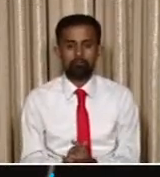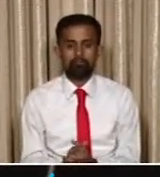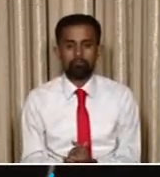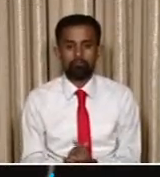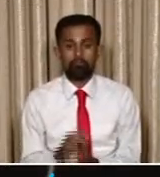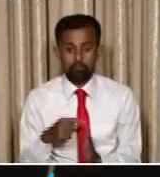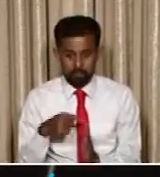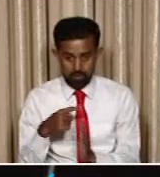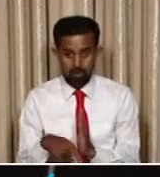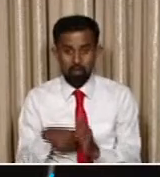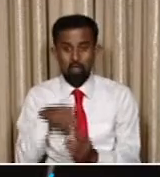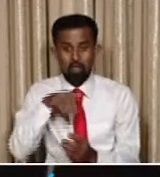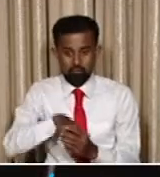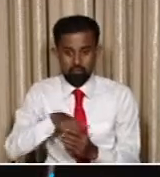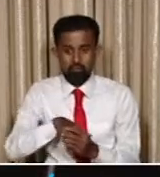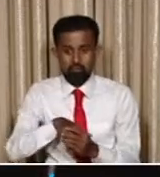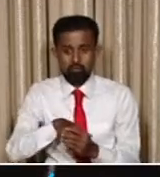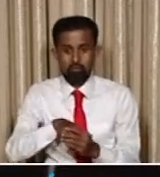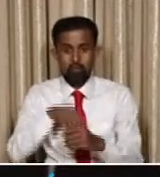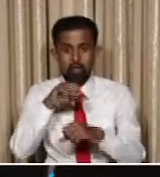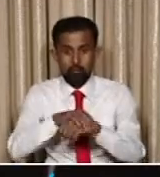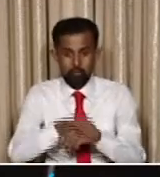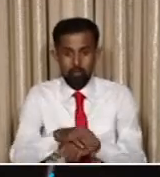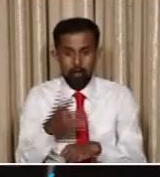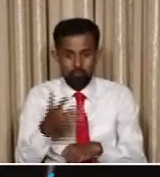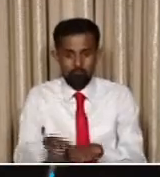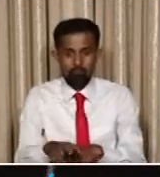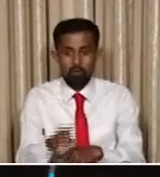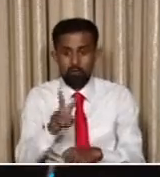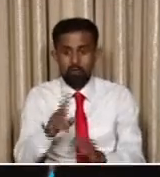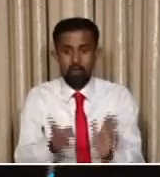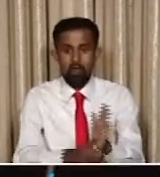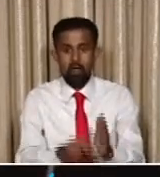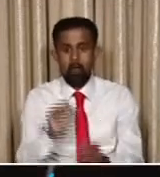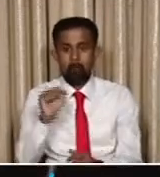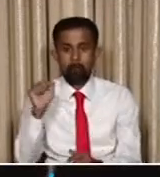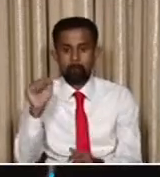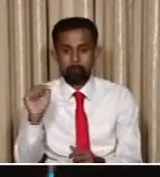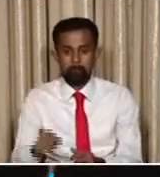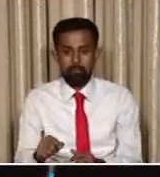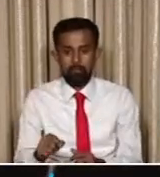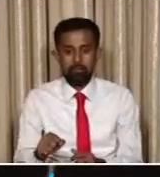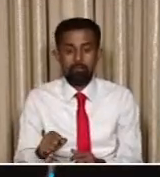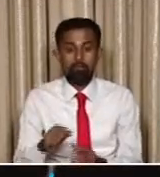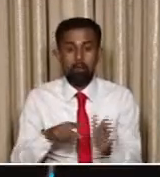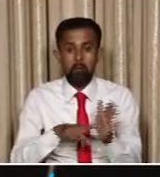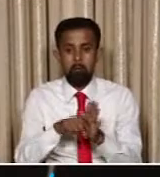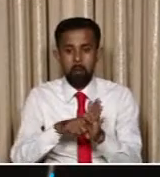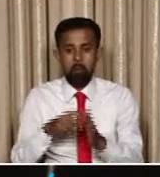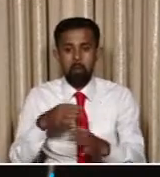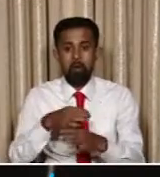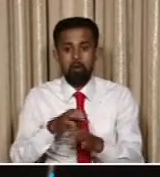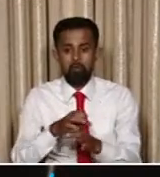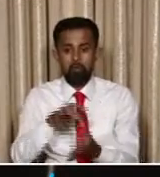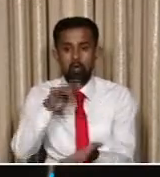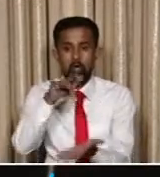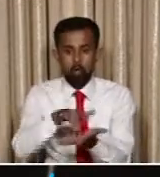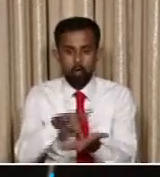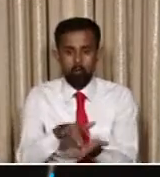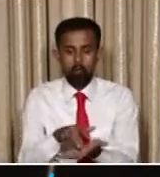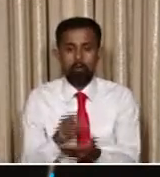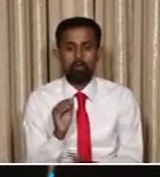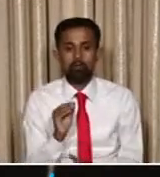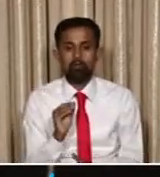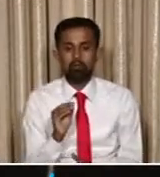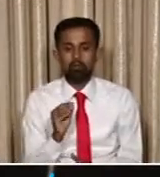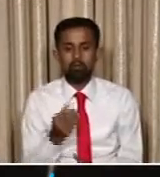මේ රටේ අපි ඩෙන්ටිෆයි කරගෙන තියෙනවා 250,000ක් තියෙනවා ආකියොලොජිකල් සයිට්ස් මේ රටේ නමුත් මොකද්ද